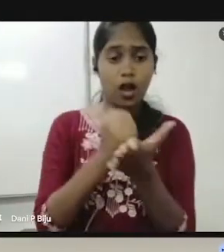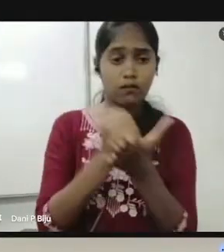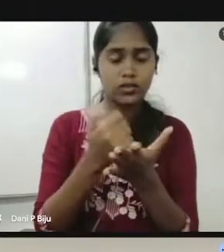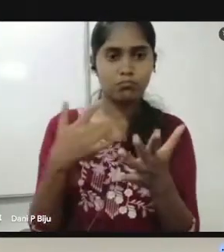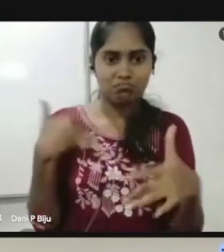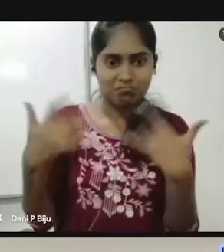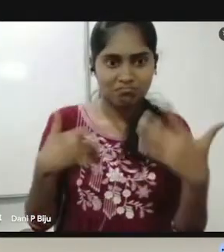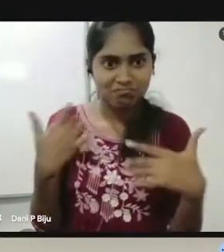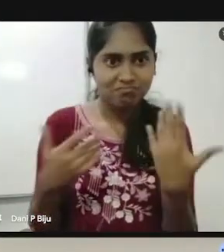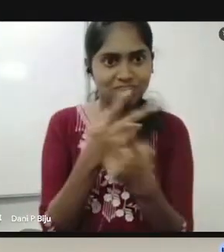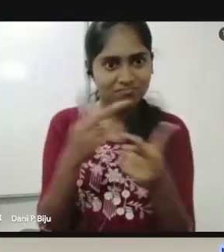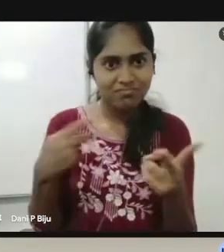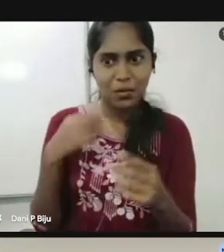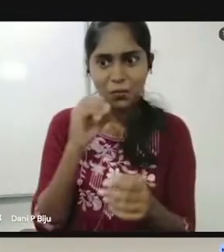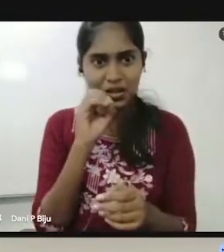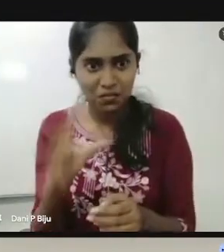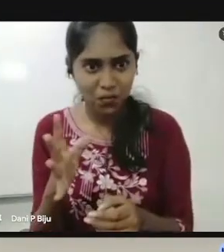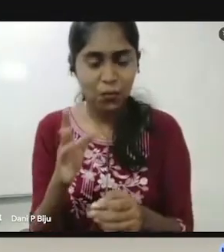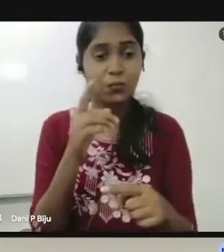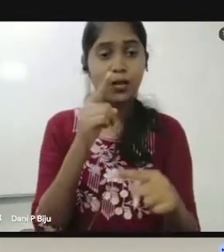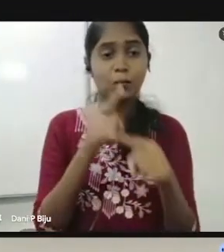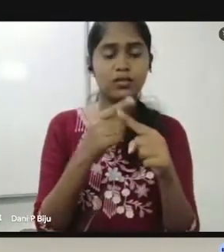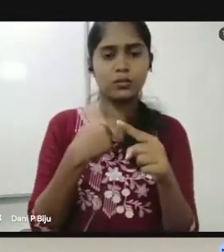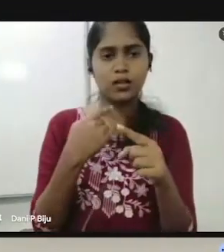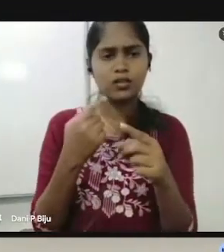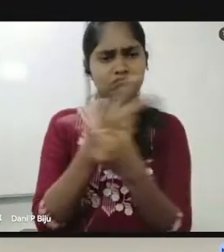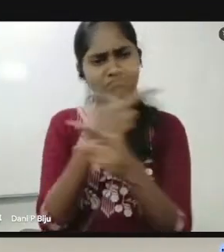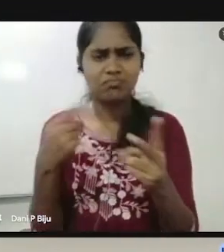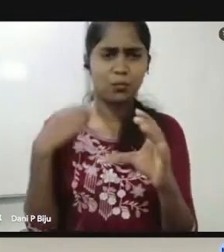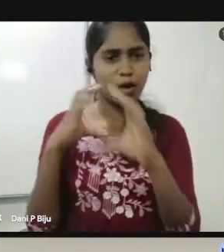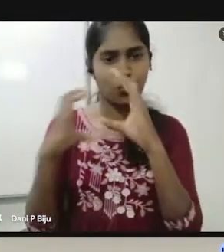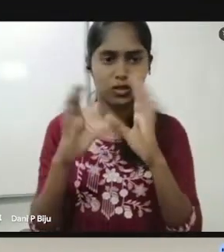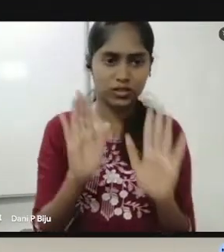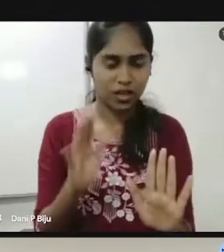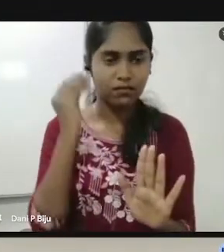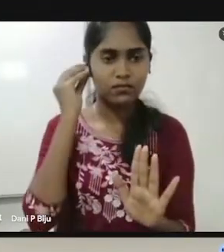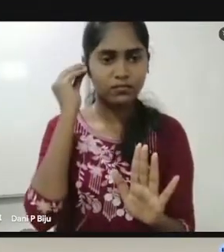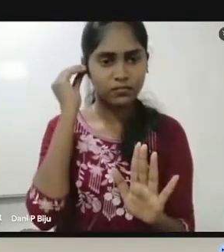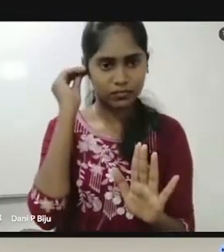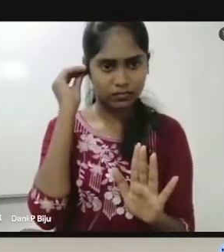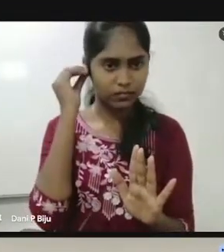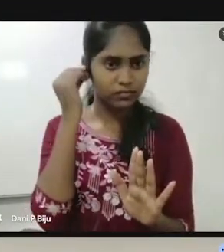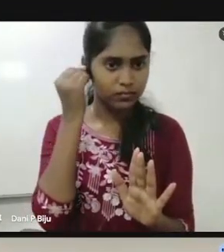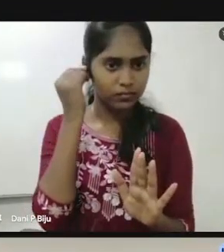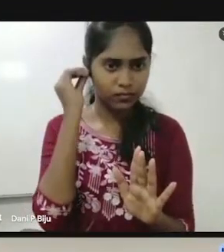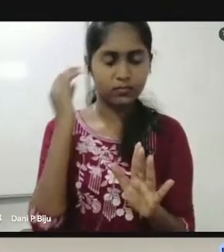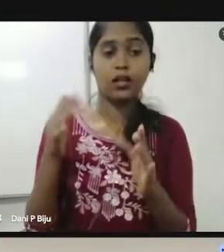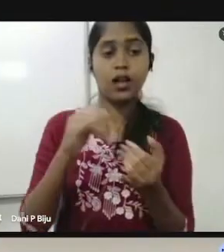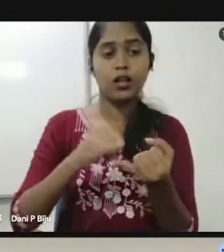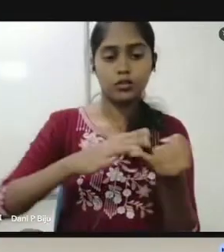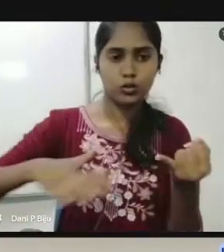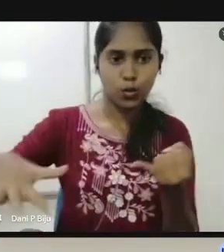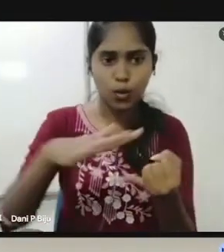ആഗ്രഹങ്ങളും പ്രകടിപ്പിക്കുവാൻ, ഇങ്ങനെ നമ്മൾ കമ്മ്യൂണിക്കേറ്റ് ചെയ്യുന്ന പോലെ നമ്മളുടെ സോഷ്യൽ സർക്കിൾ അല്ലെങ്കിൽ സാമൂഹിക ബന്ധം നമുക്ക് നിലനിർത്താനും വികസിപ്പിക്കുവാനും